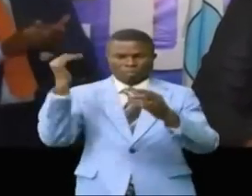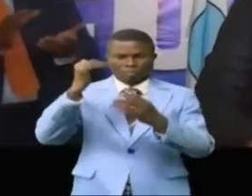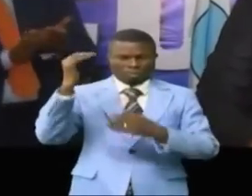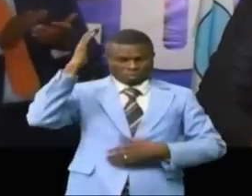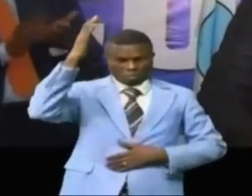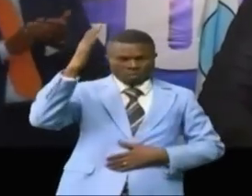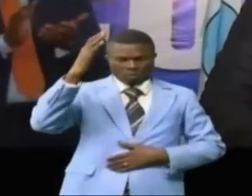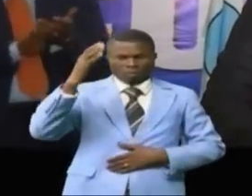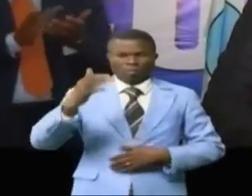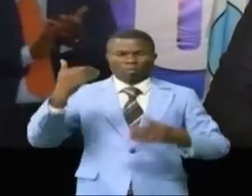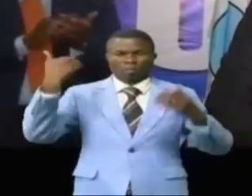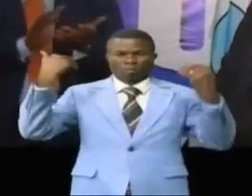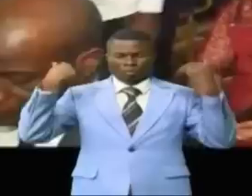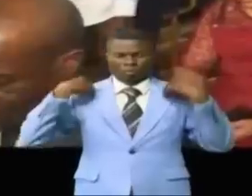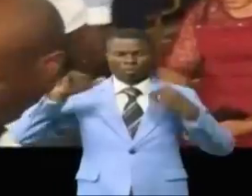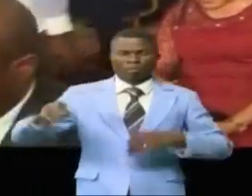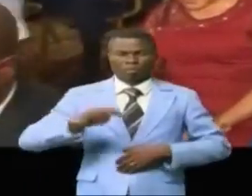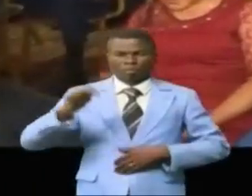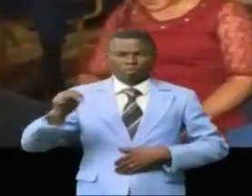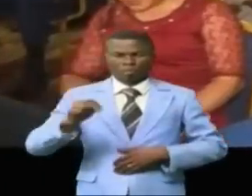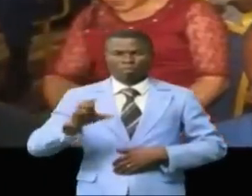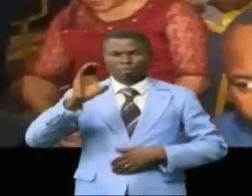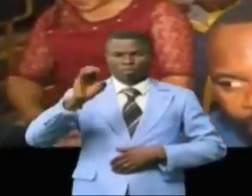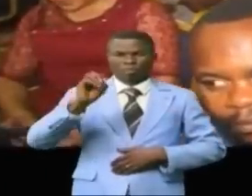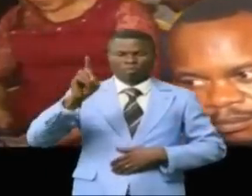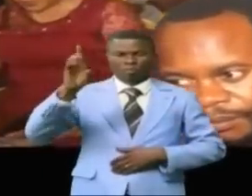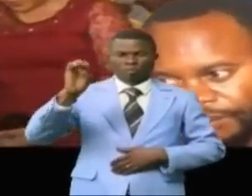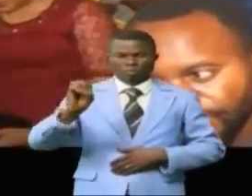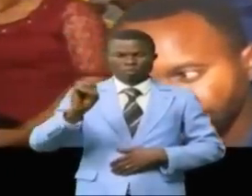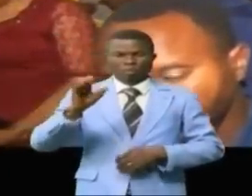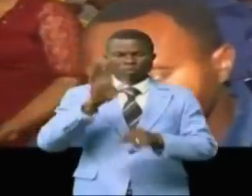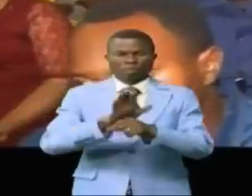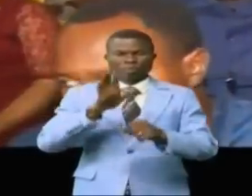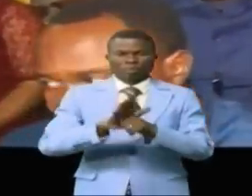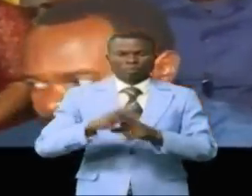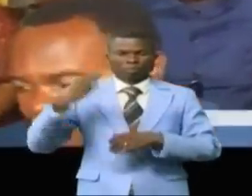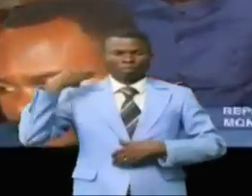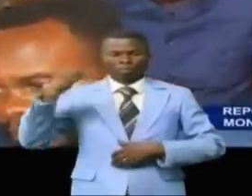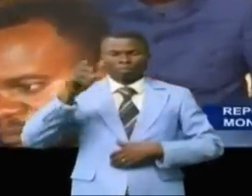Coordonnée par Jean-Lucien Mboussa, la CODE a aligné un nombre important de